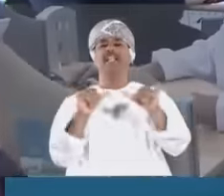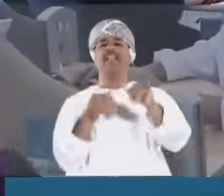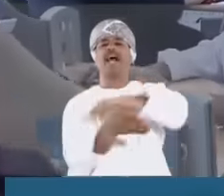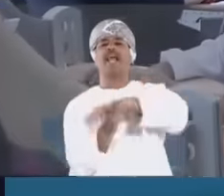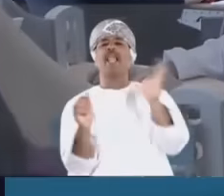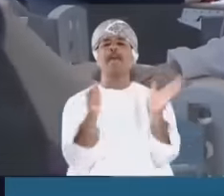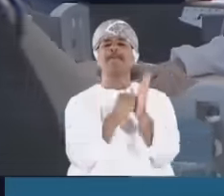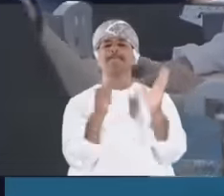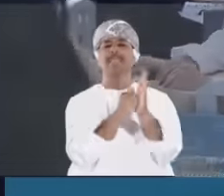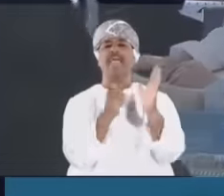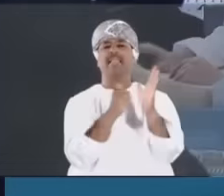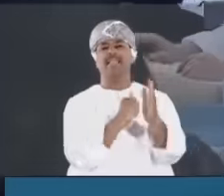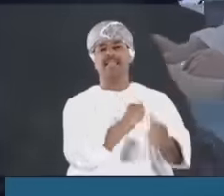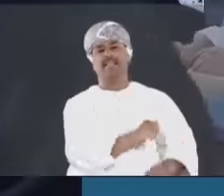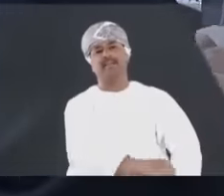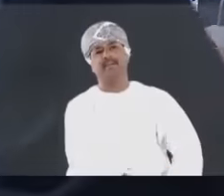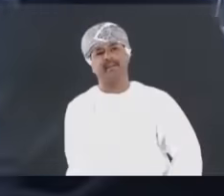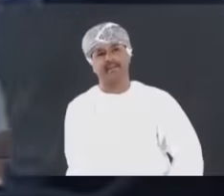المنزلي.